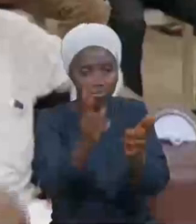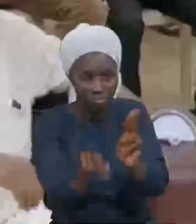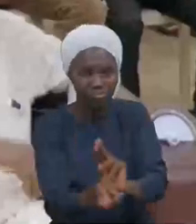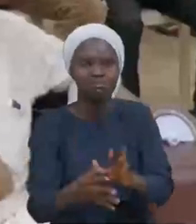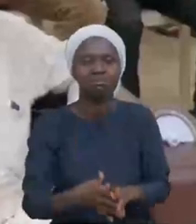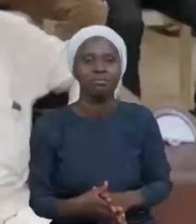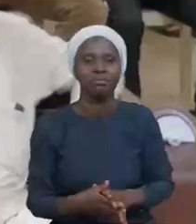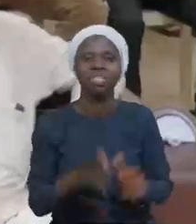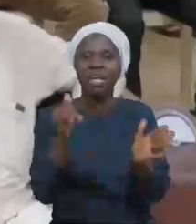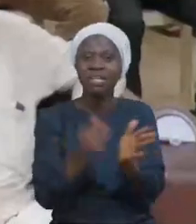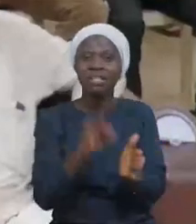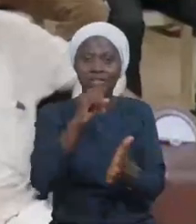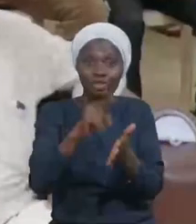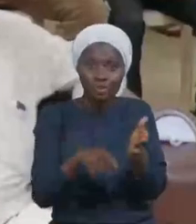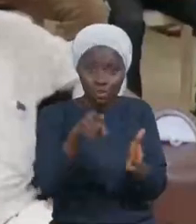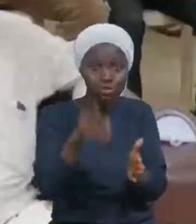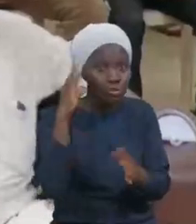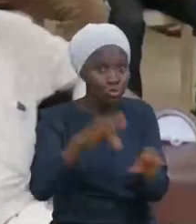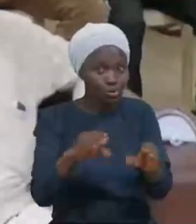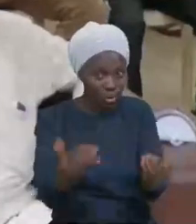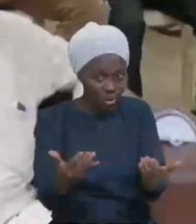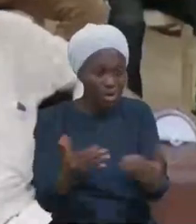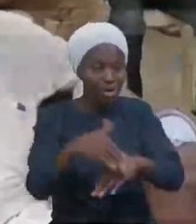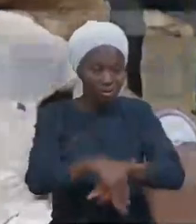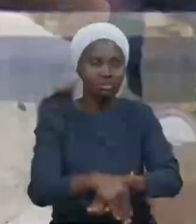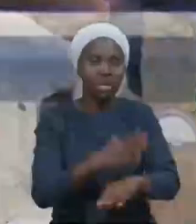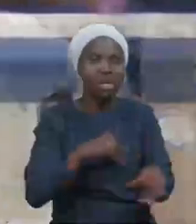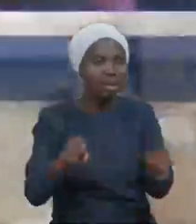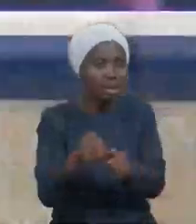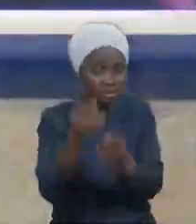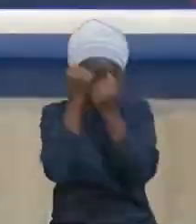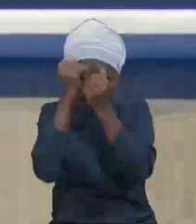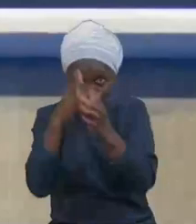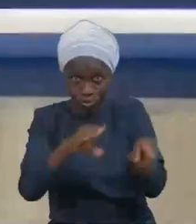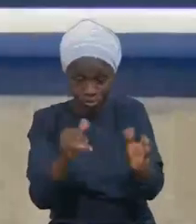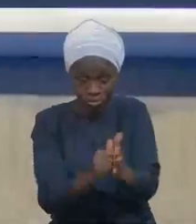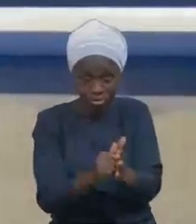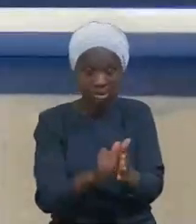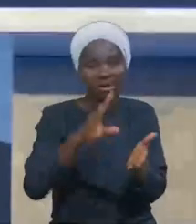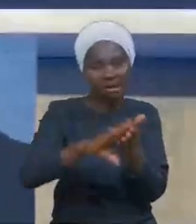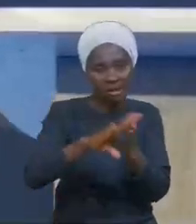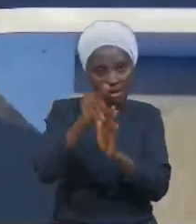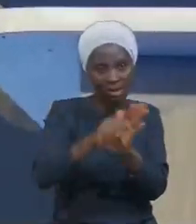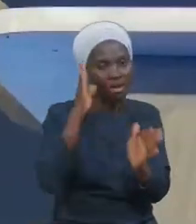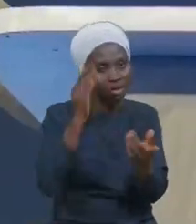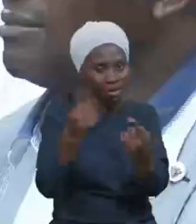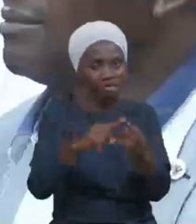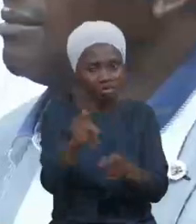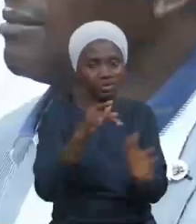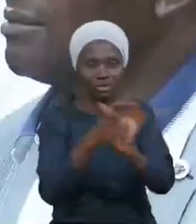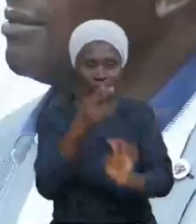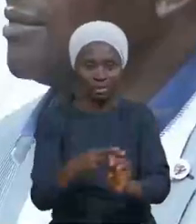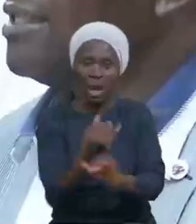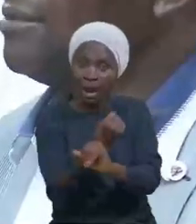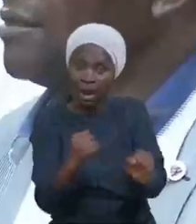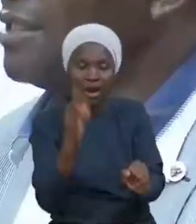le fais ce soir, le pardon viendra pour toi. Le salut viendra pour toi. Une